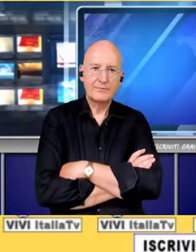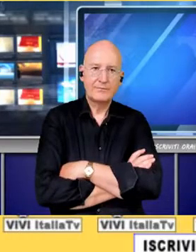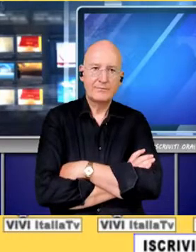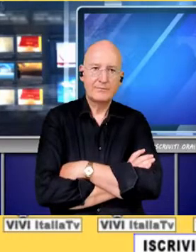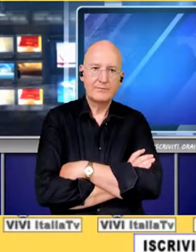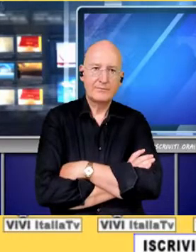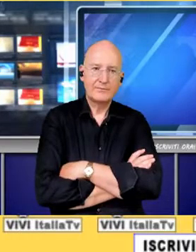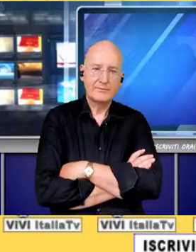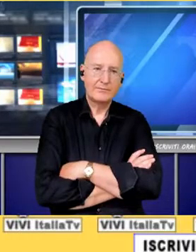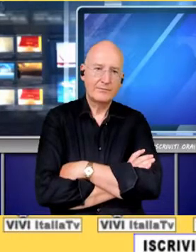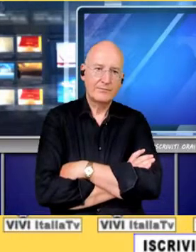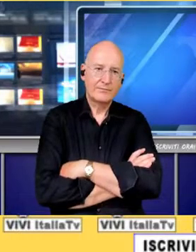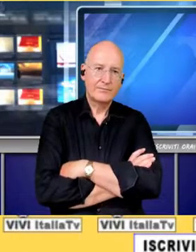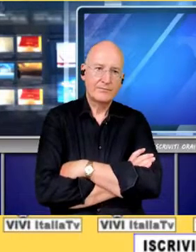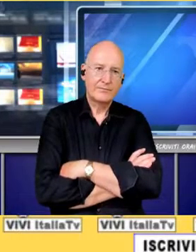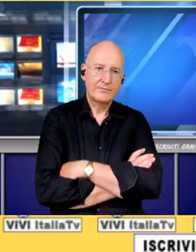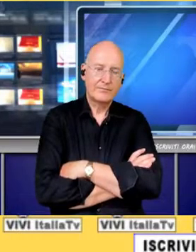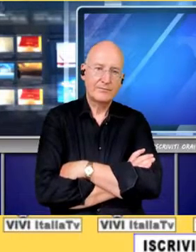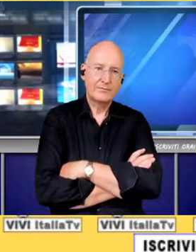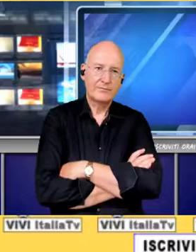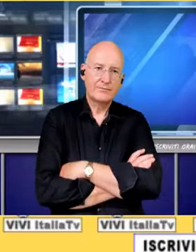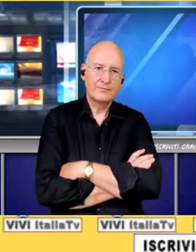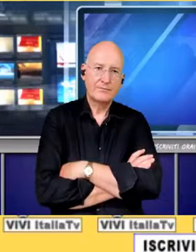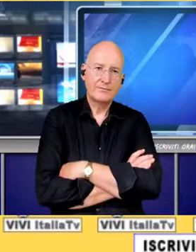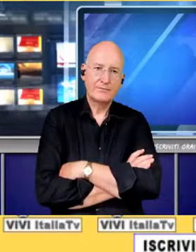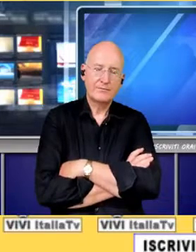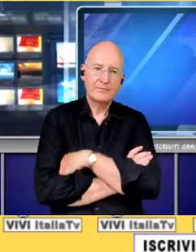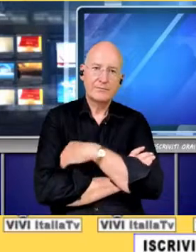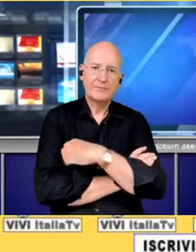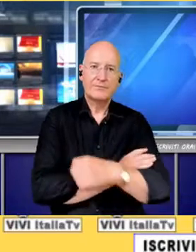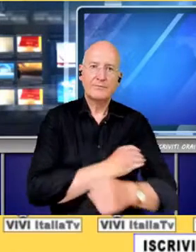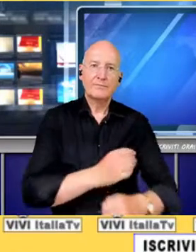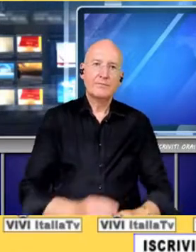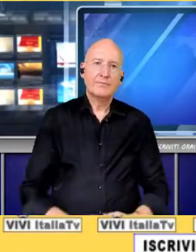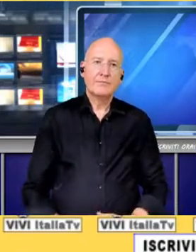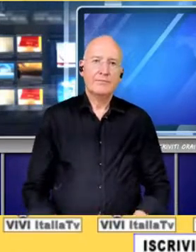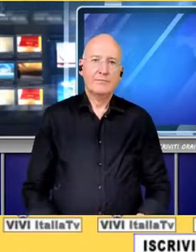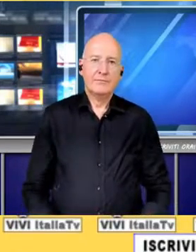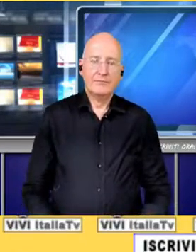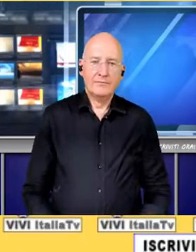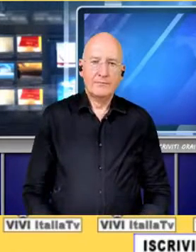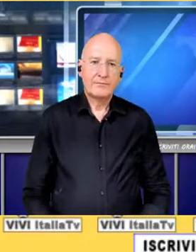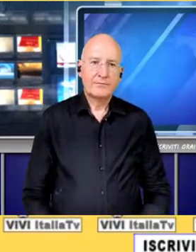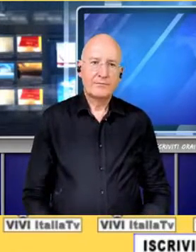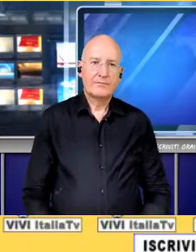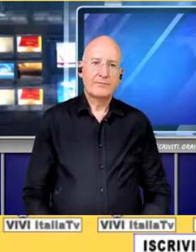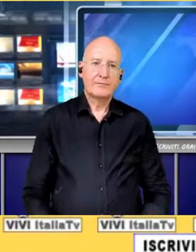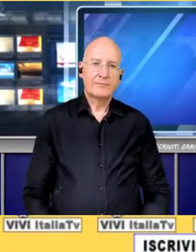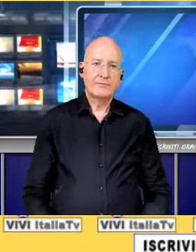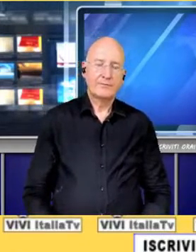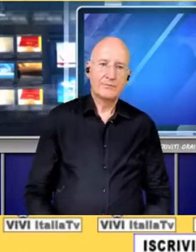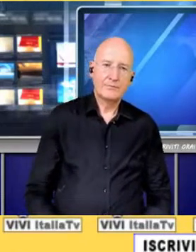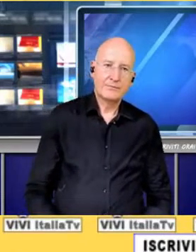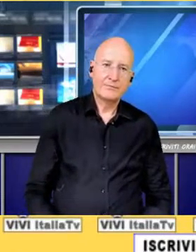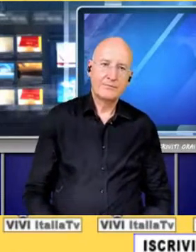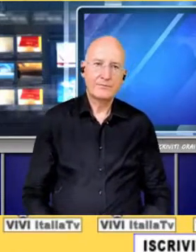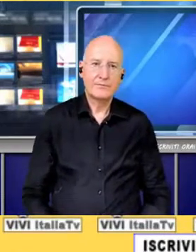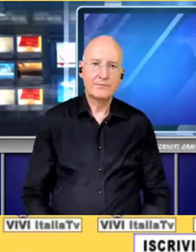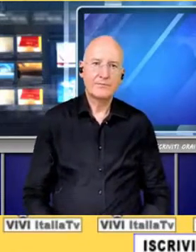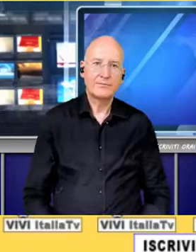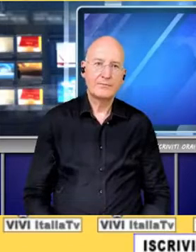di uranio, in condizioni particolari, si rompono in nuclei più piccoli, e anche in questo